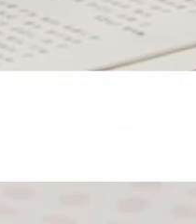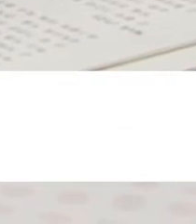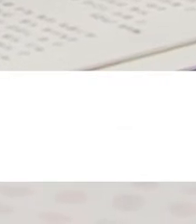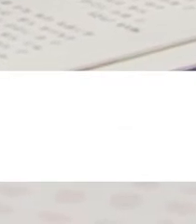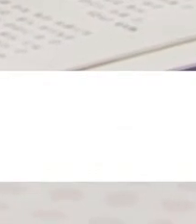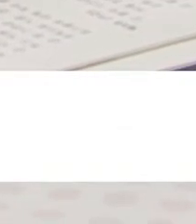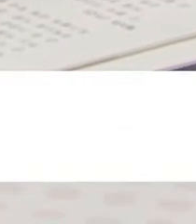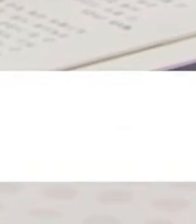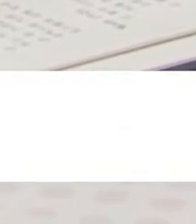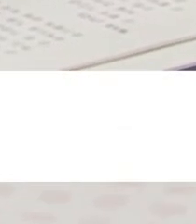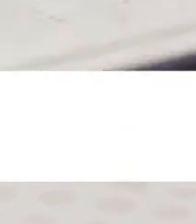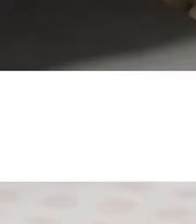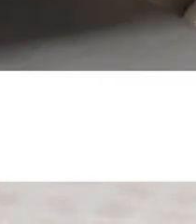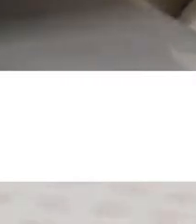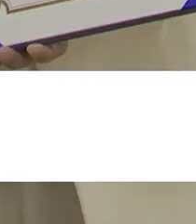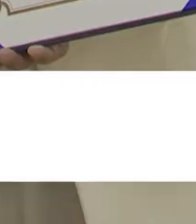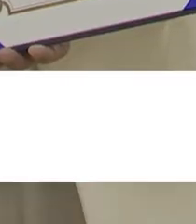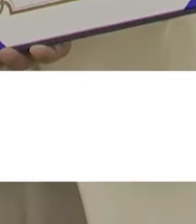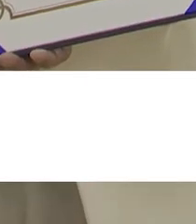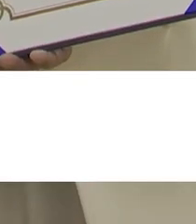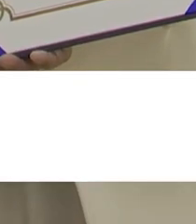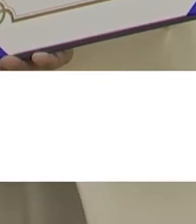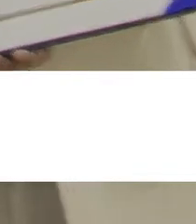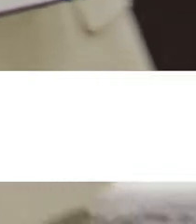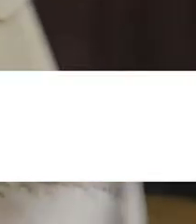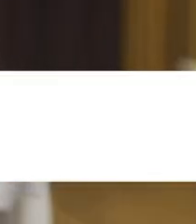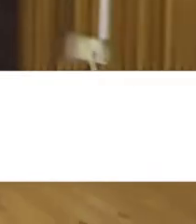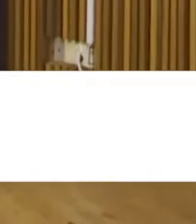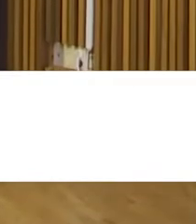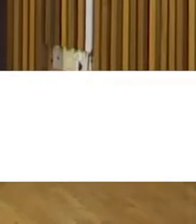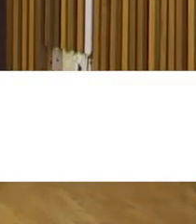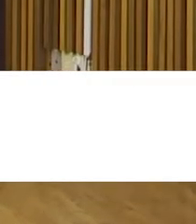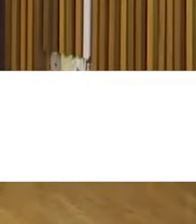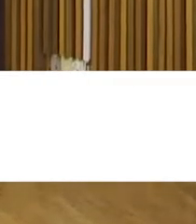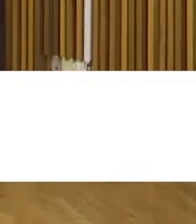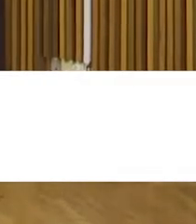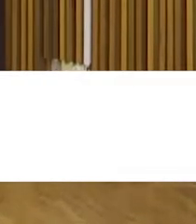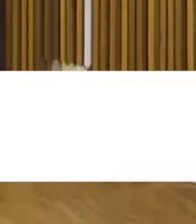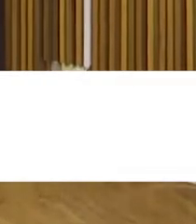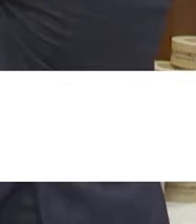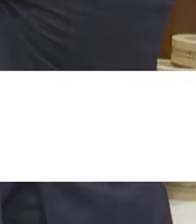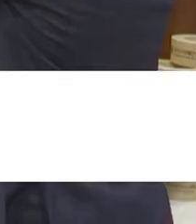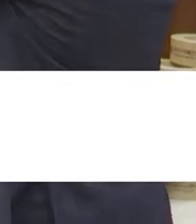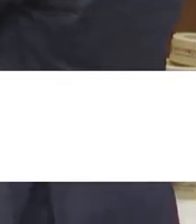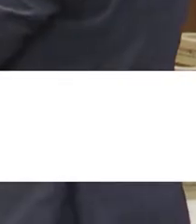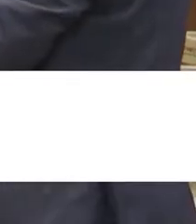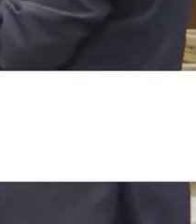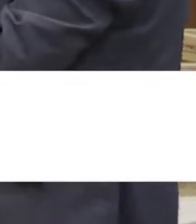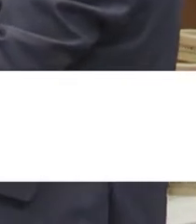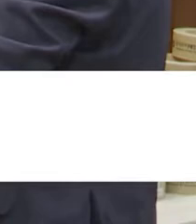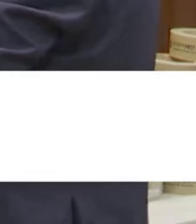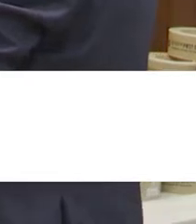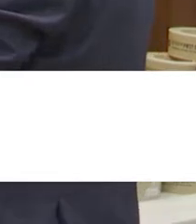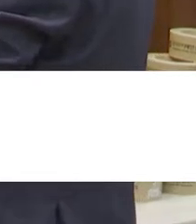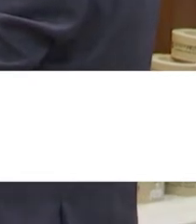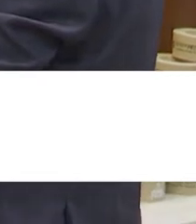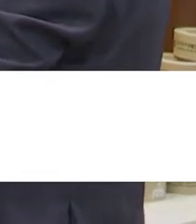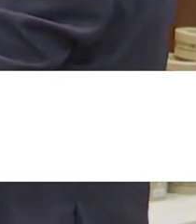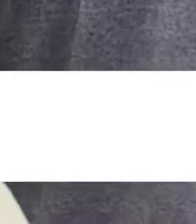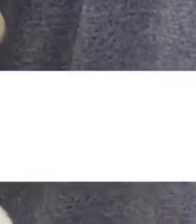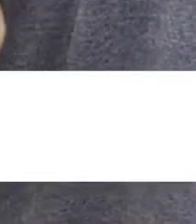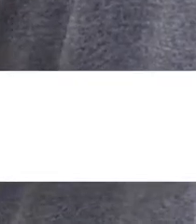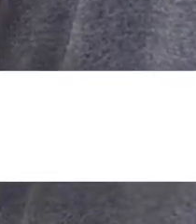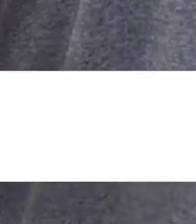지난 19일 강서우체국 대회의실에서 강서구 치매안심센터와 강서우체국이 함께하는 치매어르신 실종